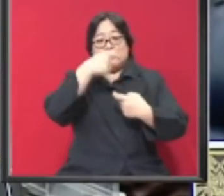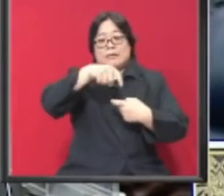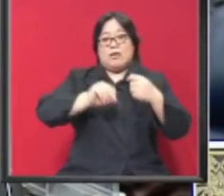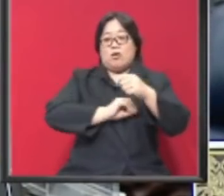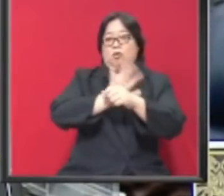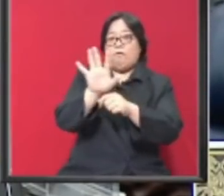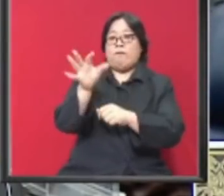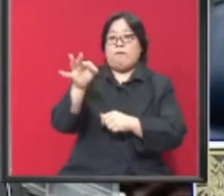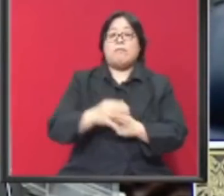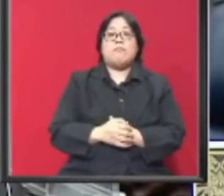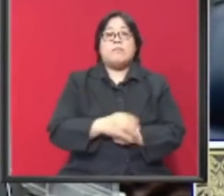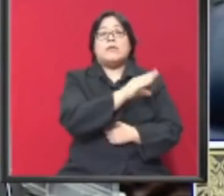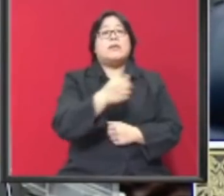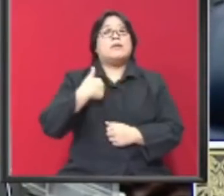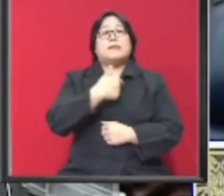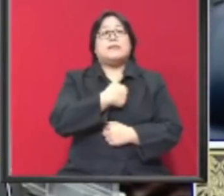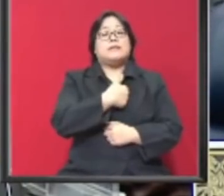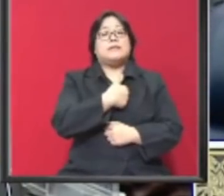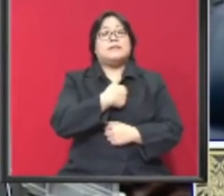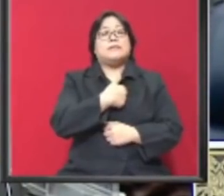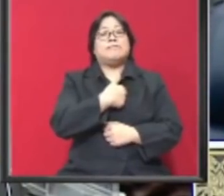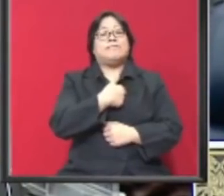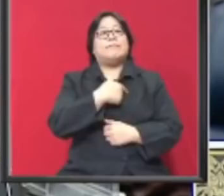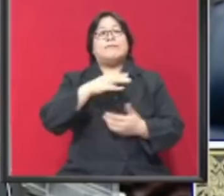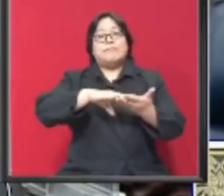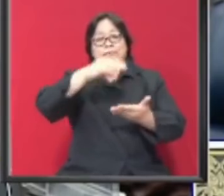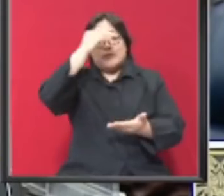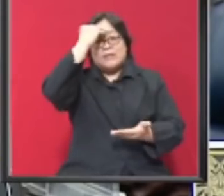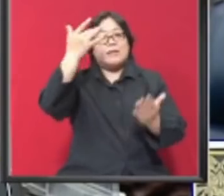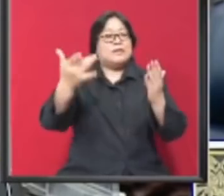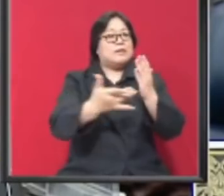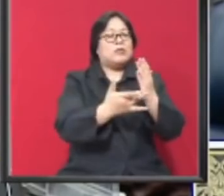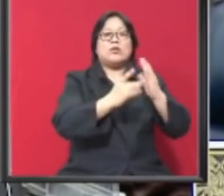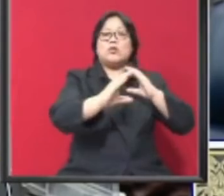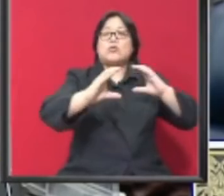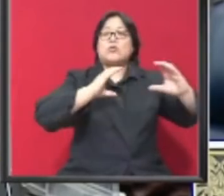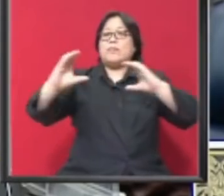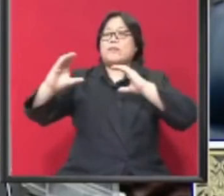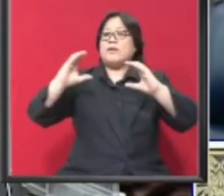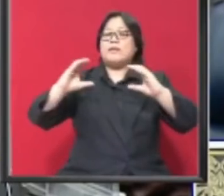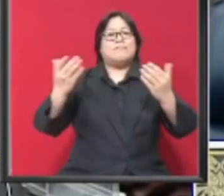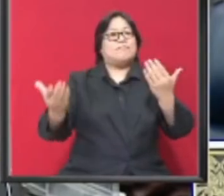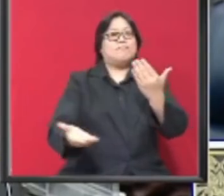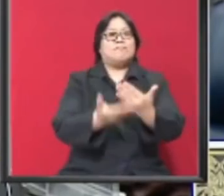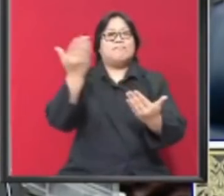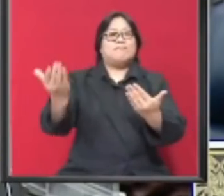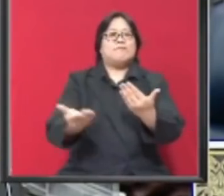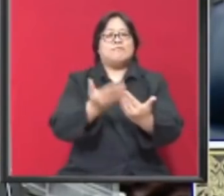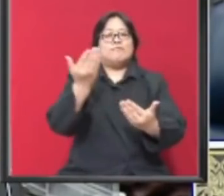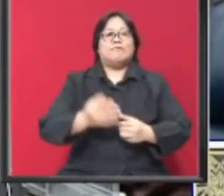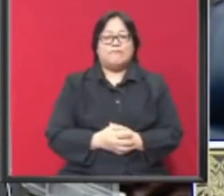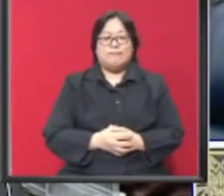19 dan kita juga mendalami teknologi berkomunikasi yang lebih mudah